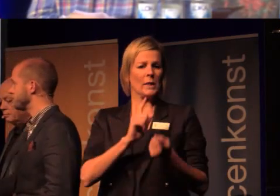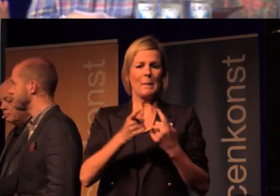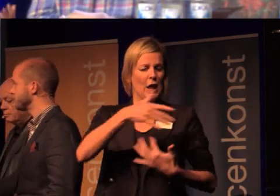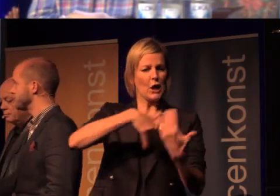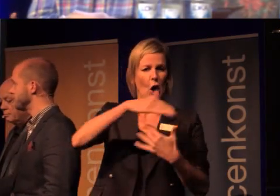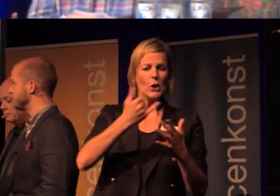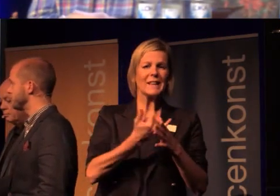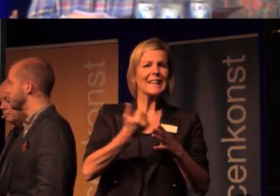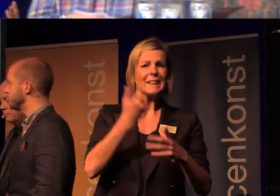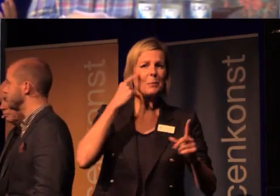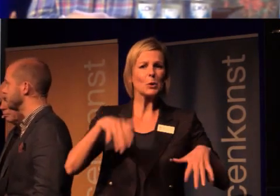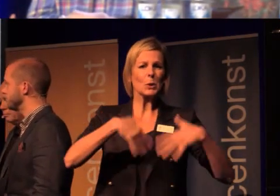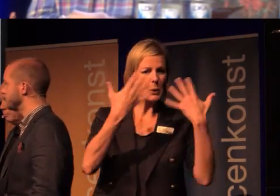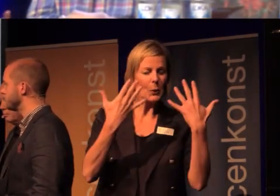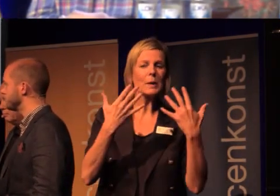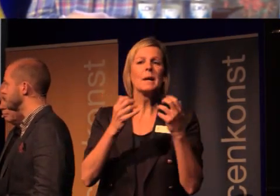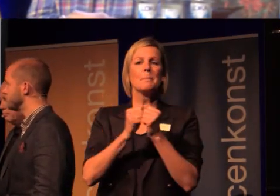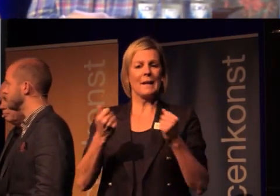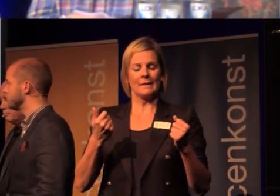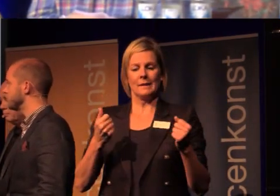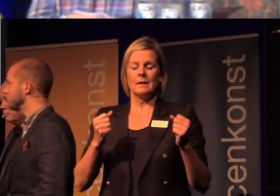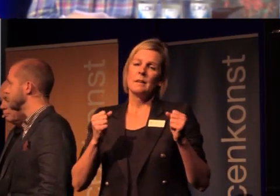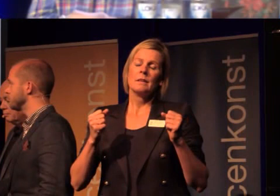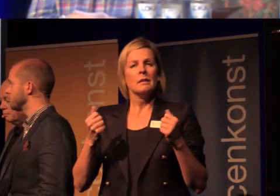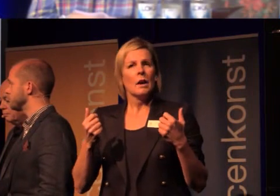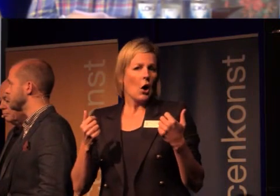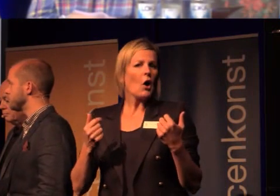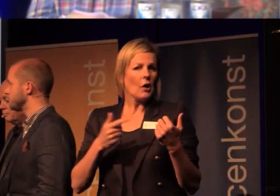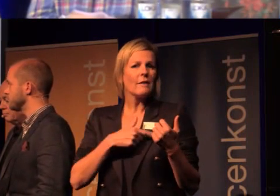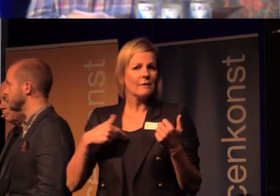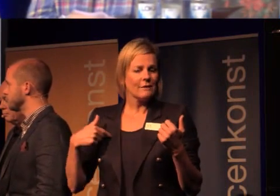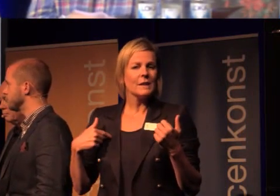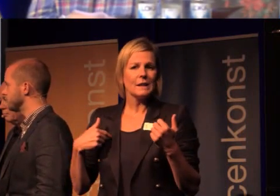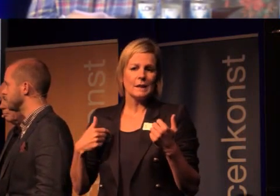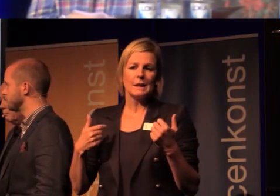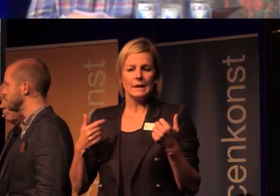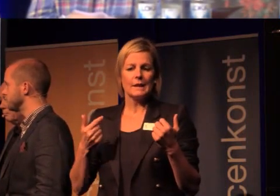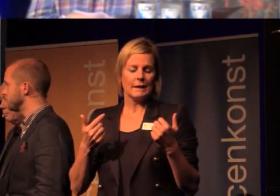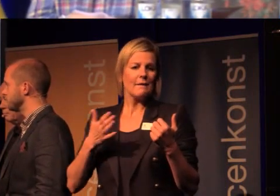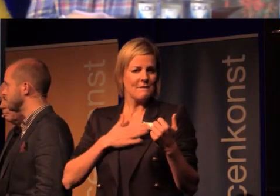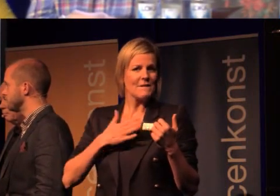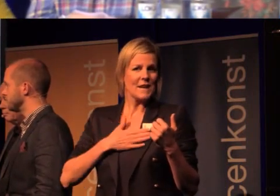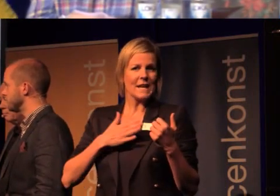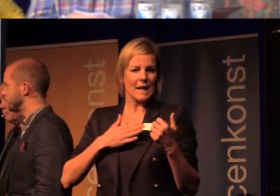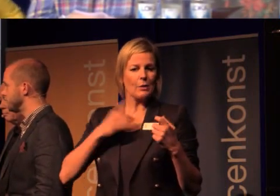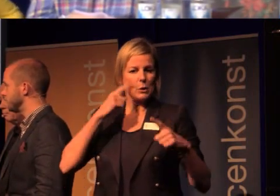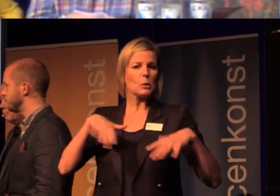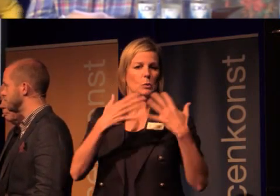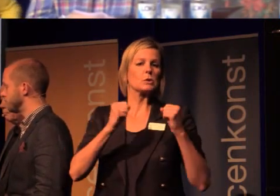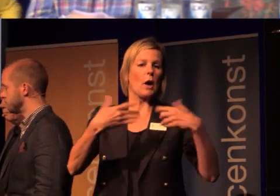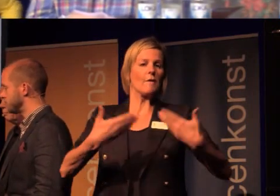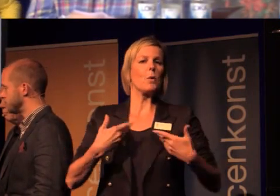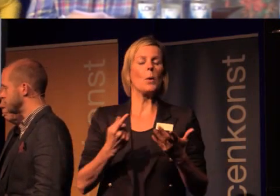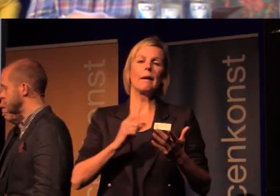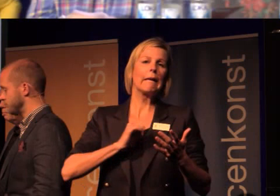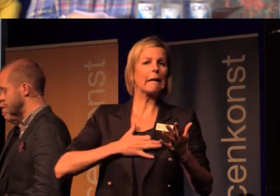politiken sätter ramverket för kulturen att, så att säga, utvecklas på egen, så att säga, sina egna förutsättningar.